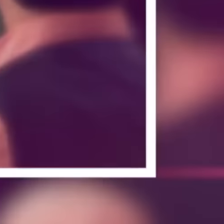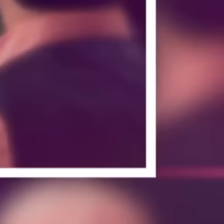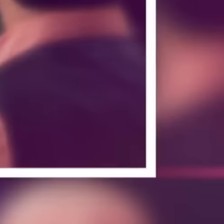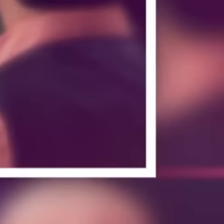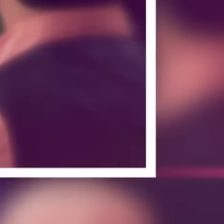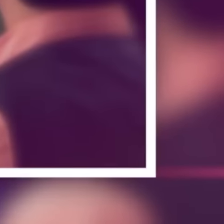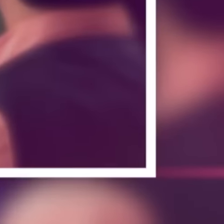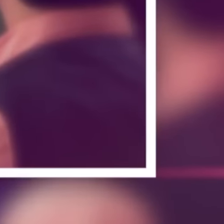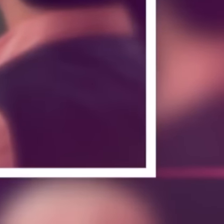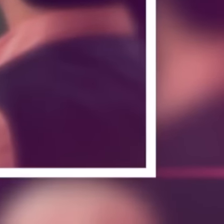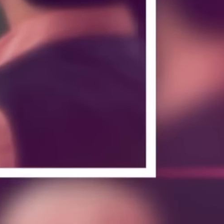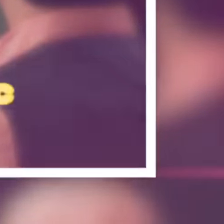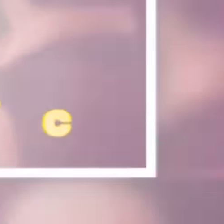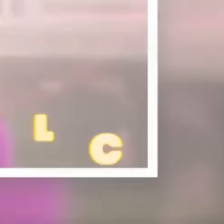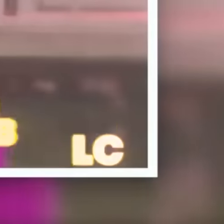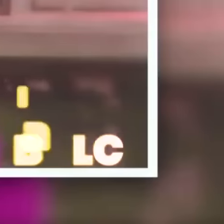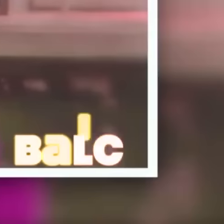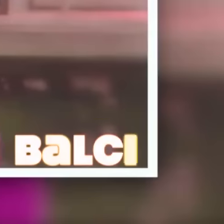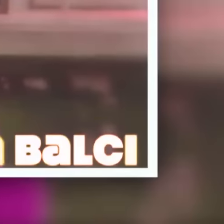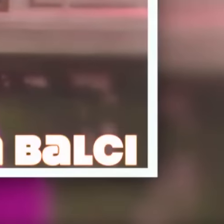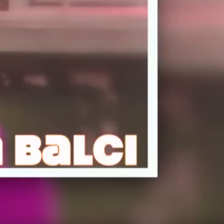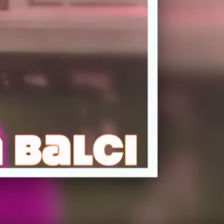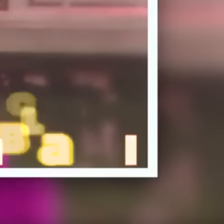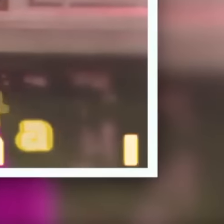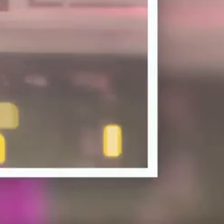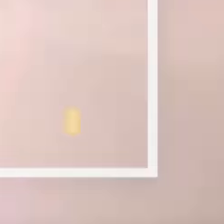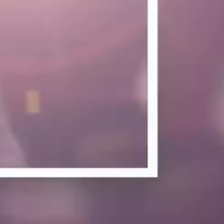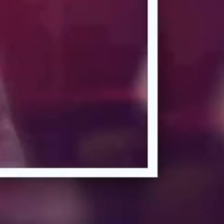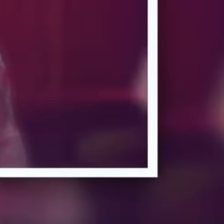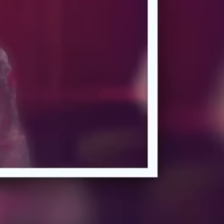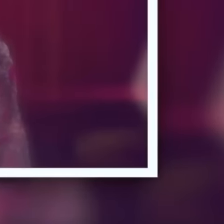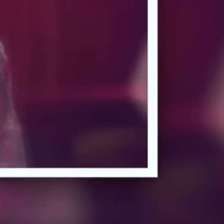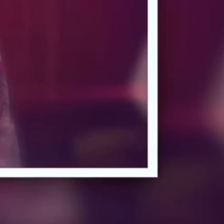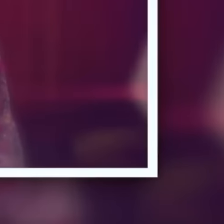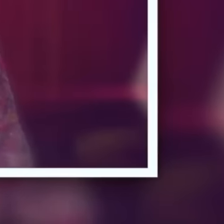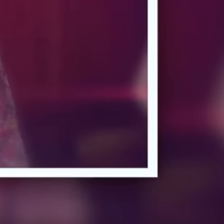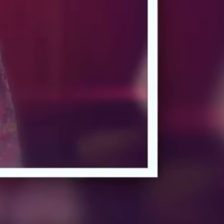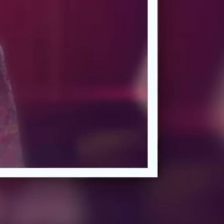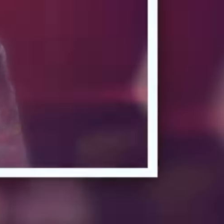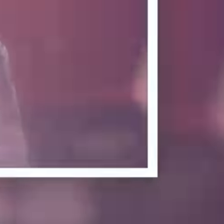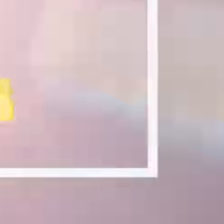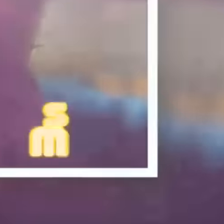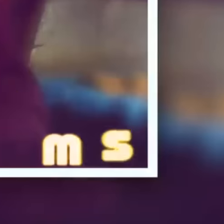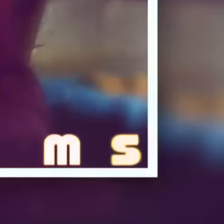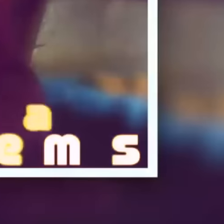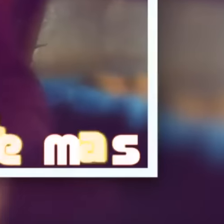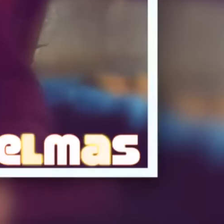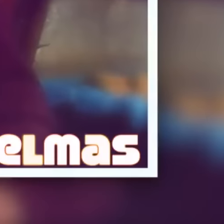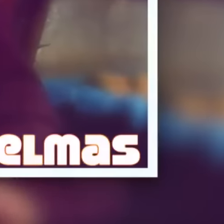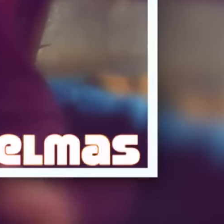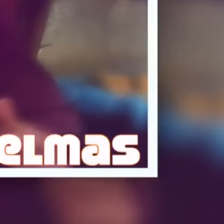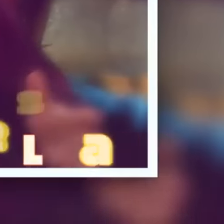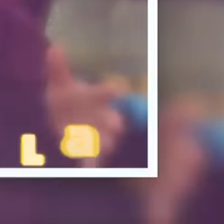Faruk Sofuoğlu, Sinan Ali Fuat Pekseren, Dilek Betül Berk, Balıkçı İdris Tahsin Taşkın, Sağcı Alper